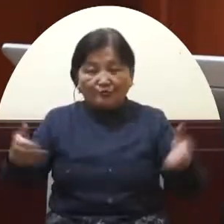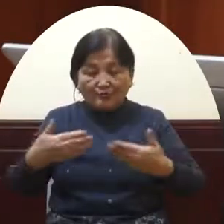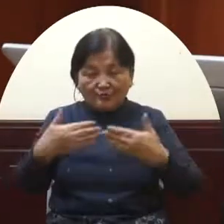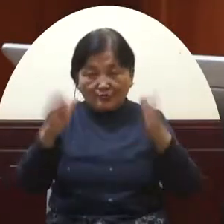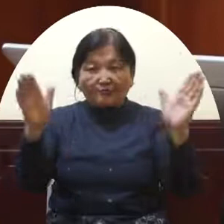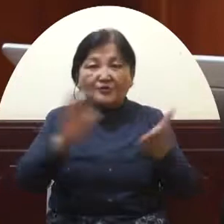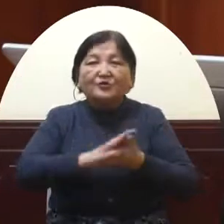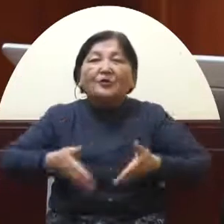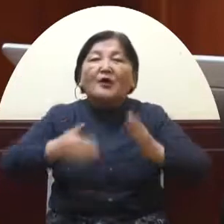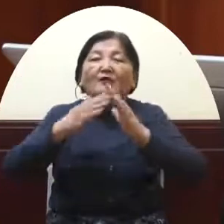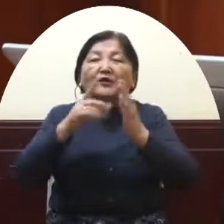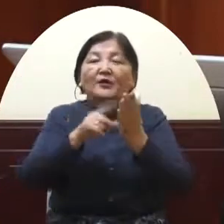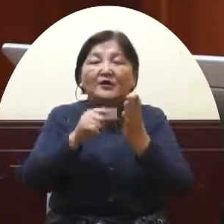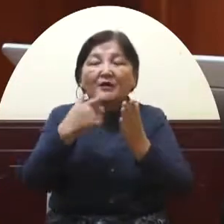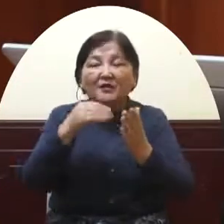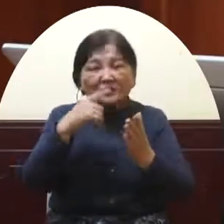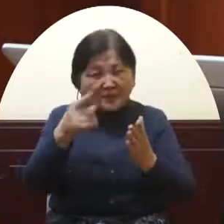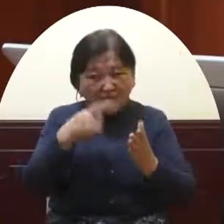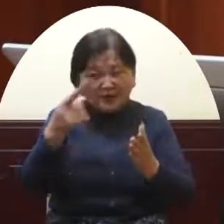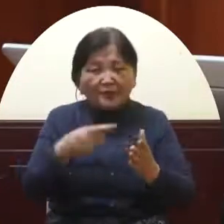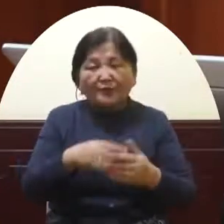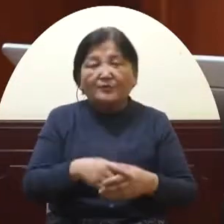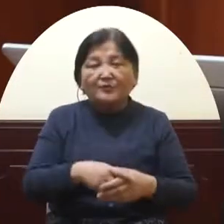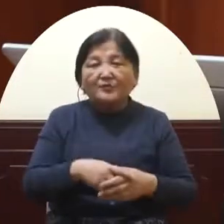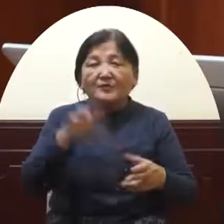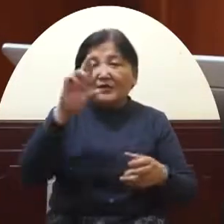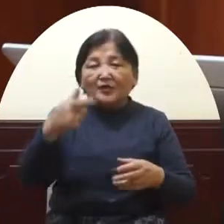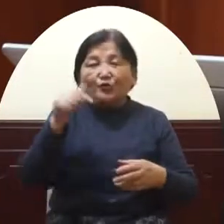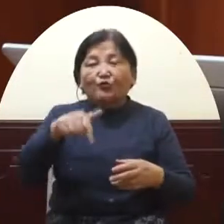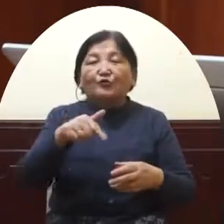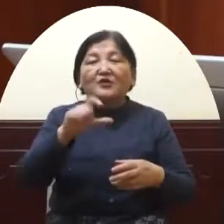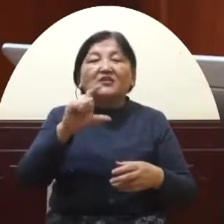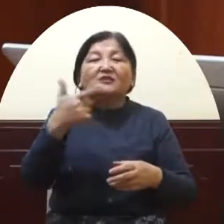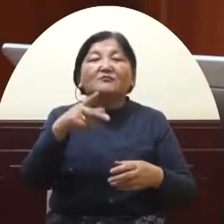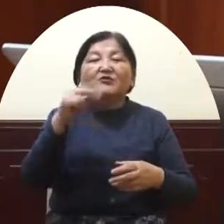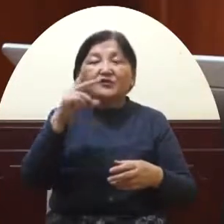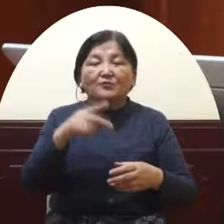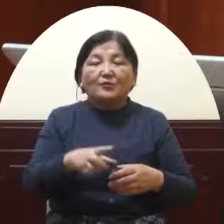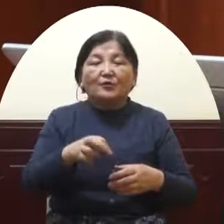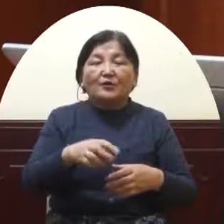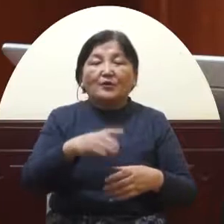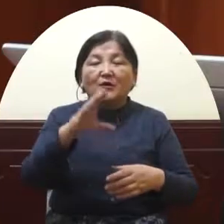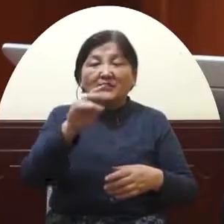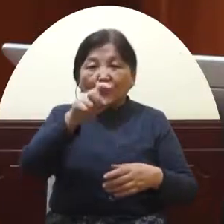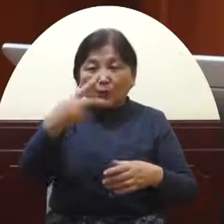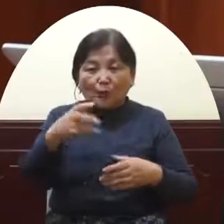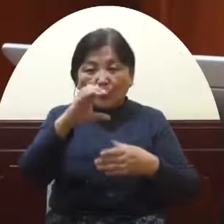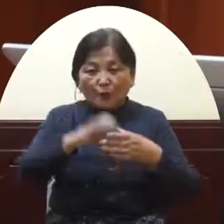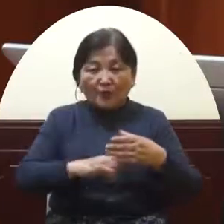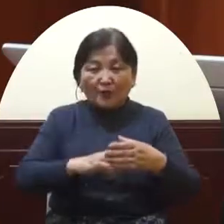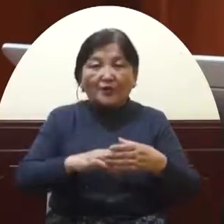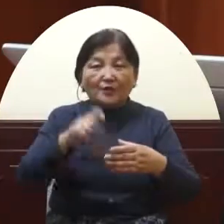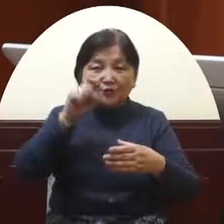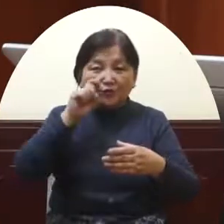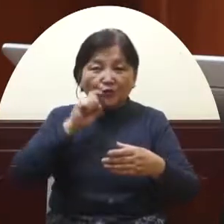ярьдаг. Гэхдээ өнөөдрийн хүртэл эзэмшигч болон санхүүгийн зорилгоор тэднэрт дандаа